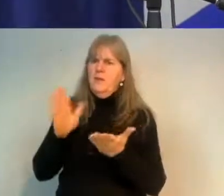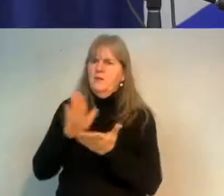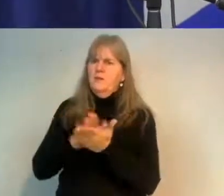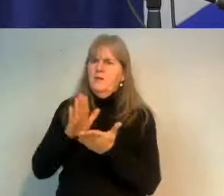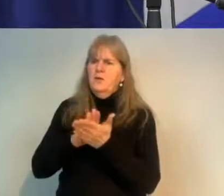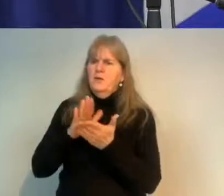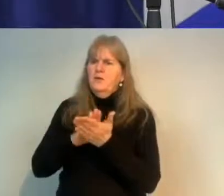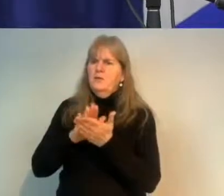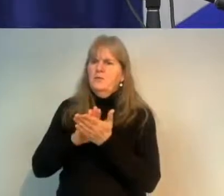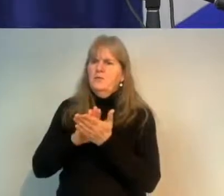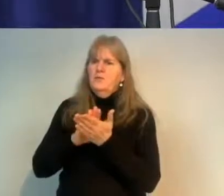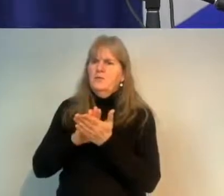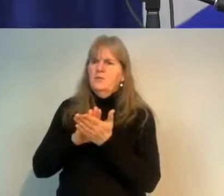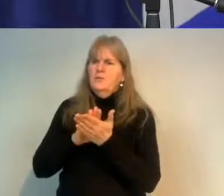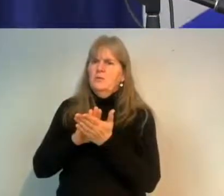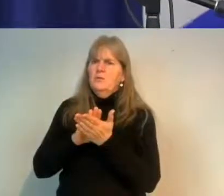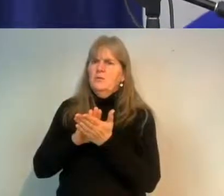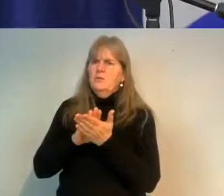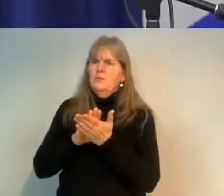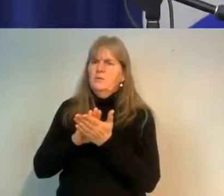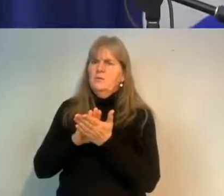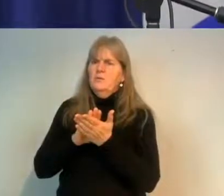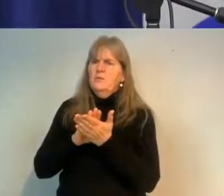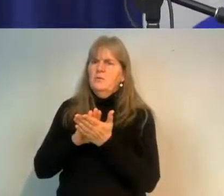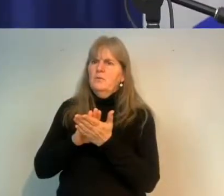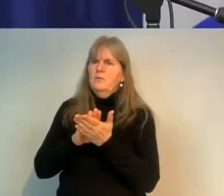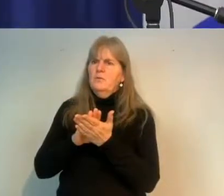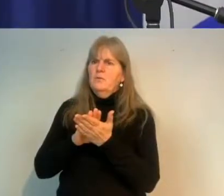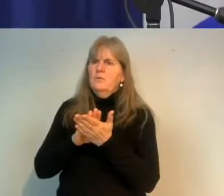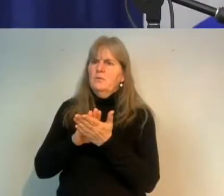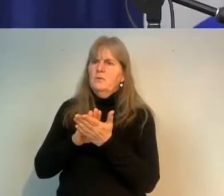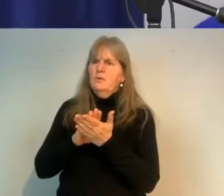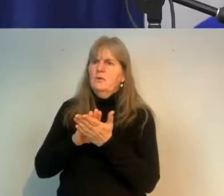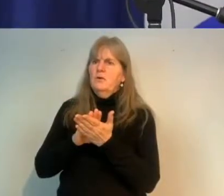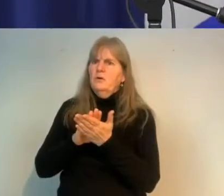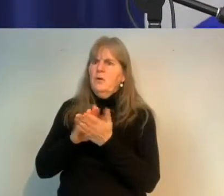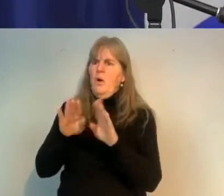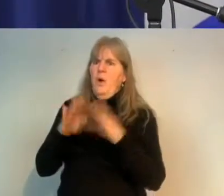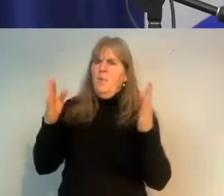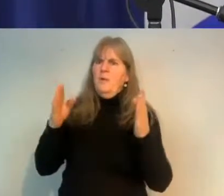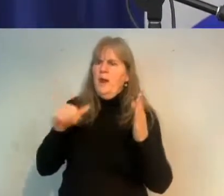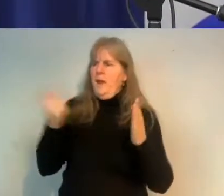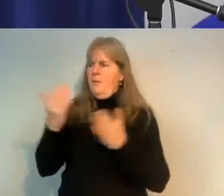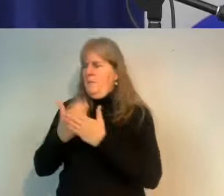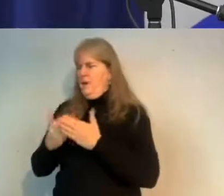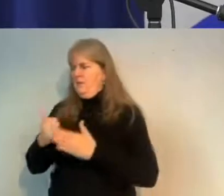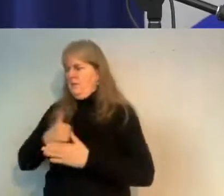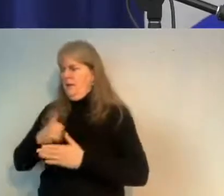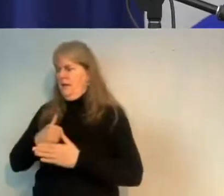closed as been done in many other provinces and territories?